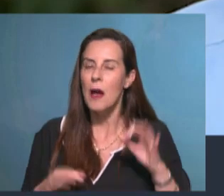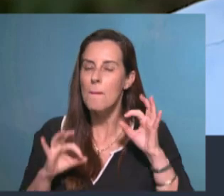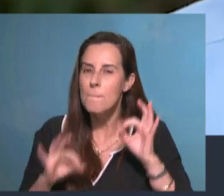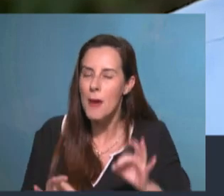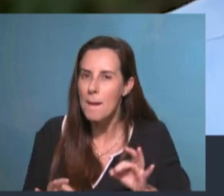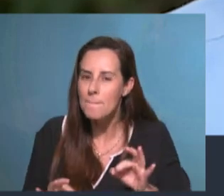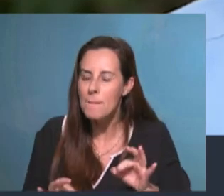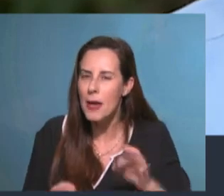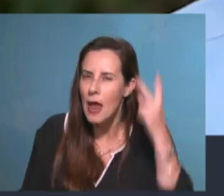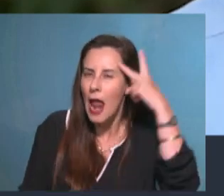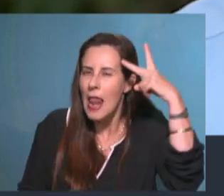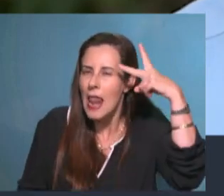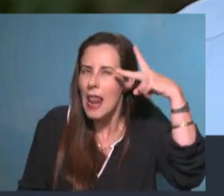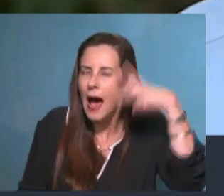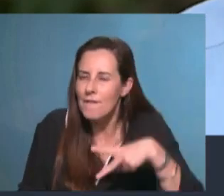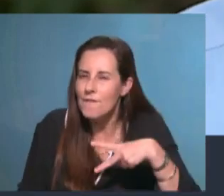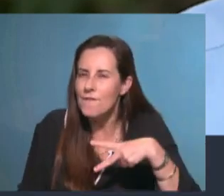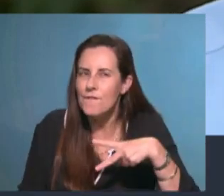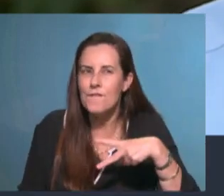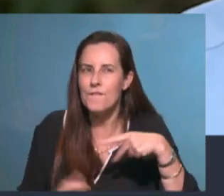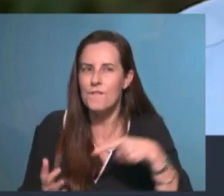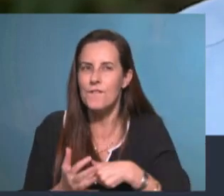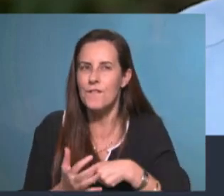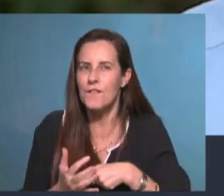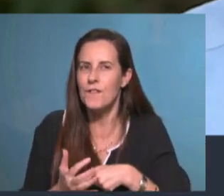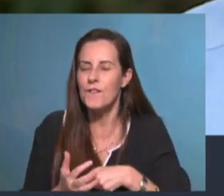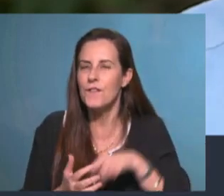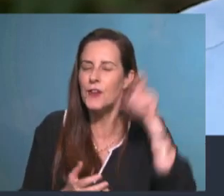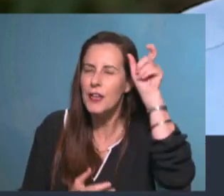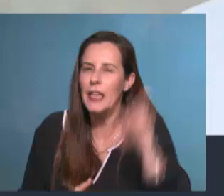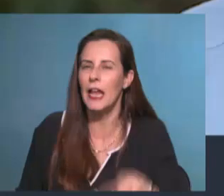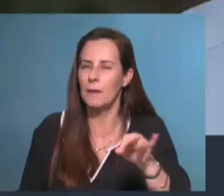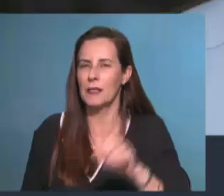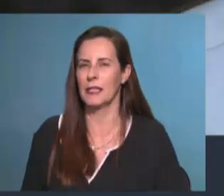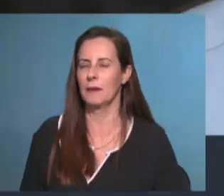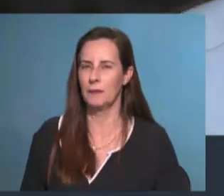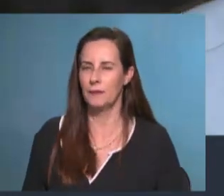לנעליו ולקרוא למעשה עליו תיגע באופן משמעותי על יחיא סינואר.